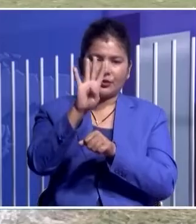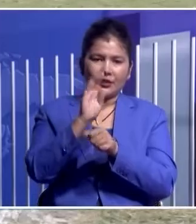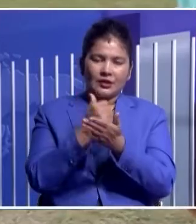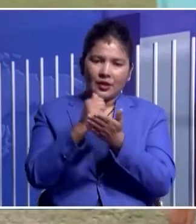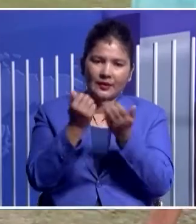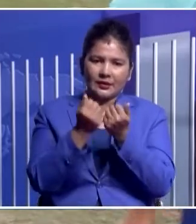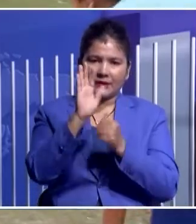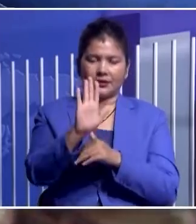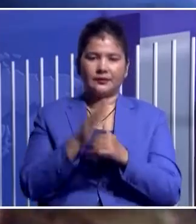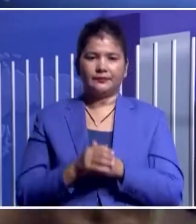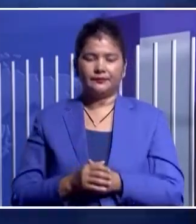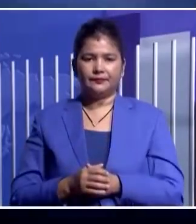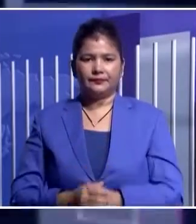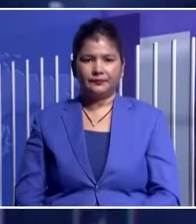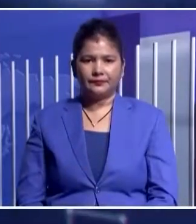अभ्यास गराइँदै।